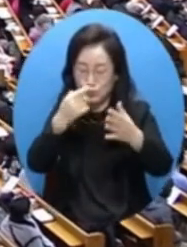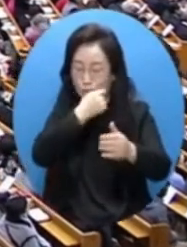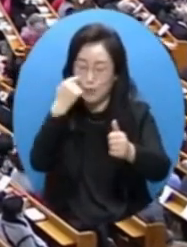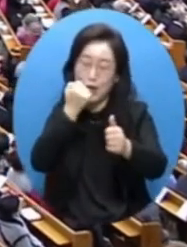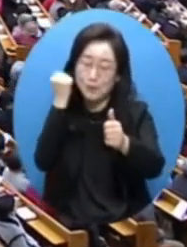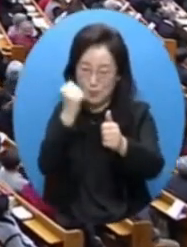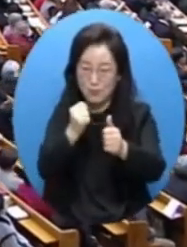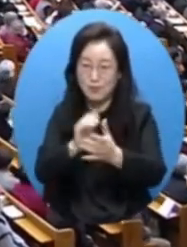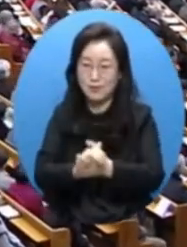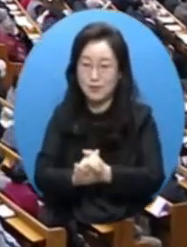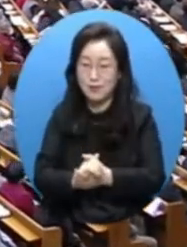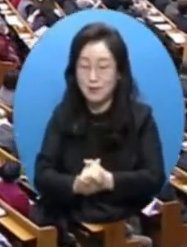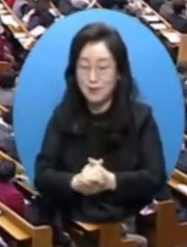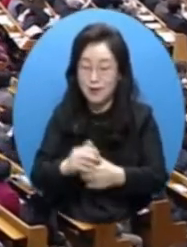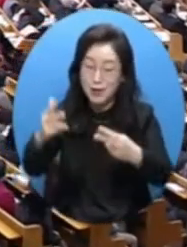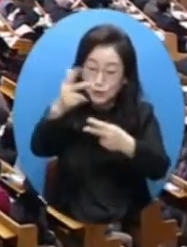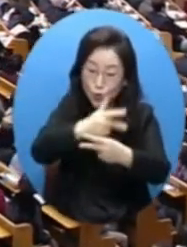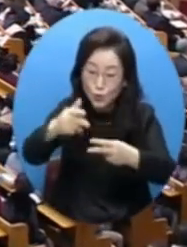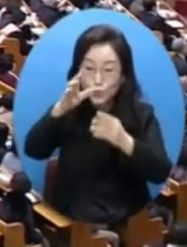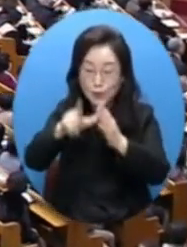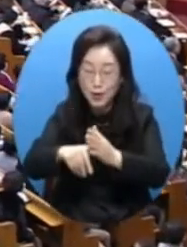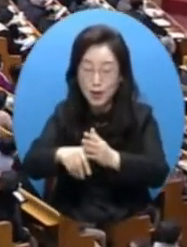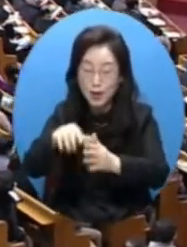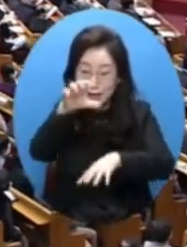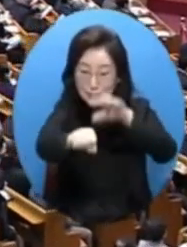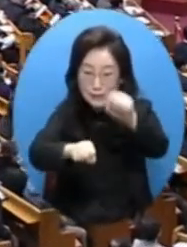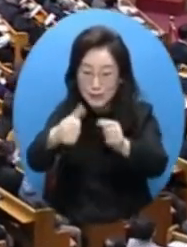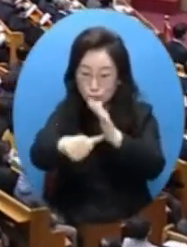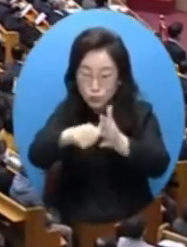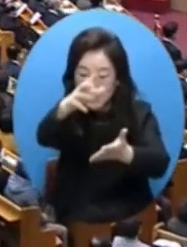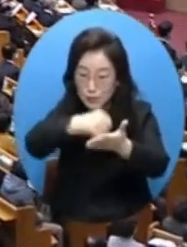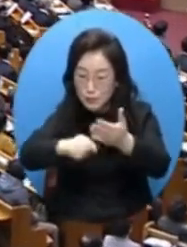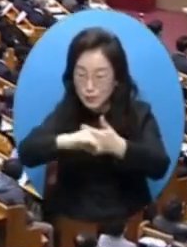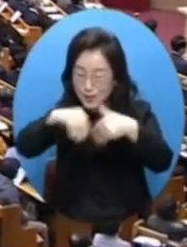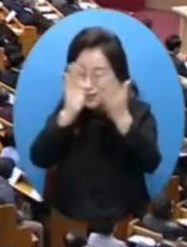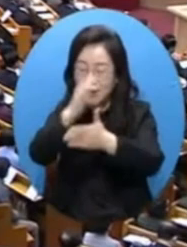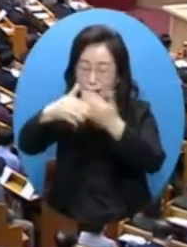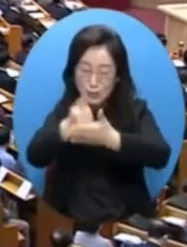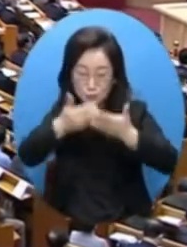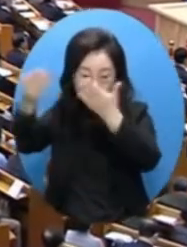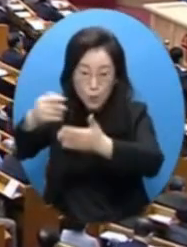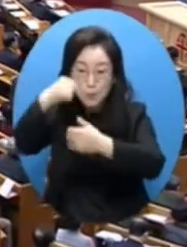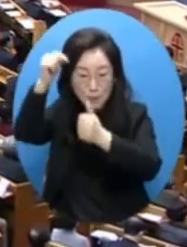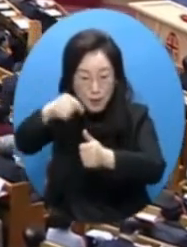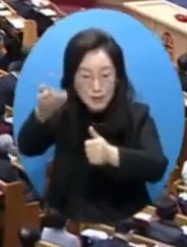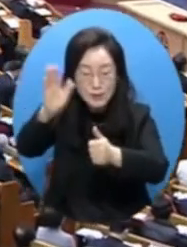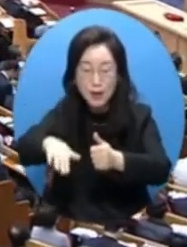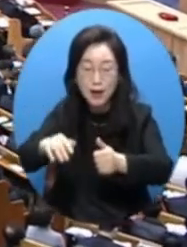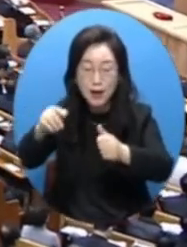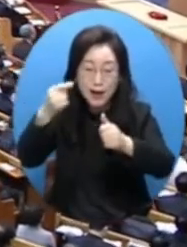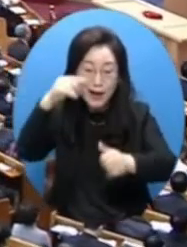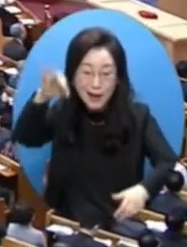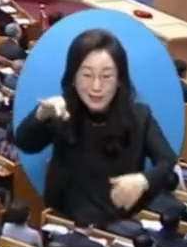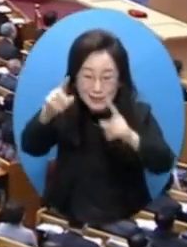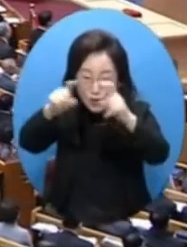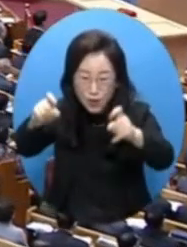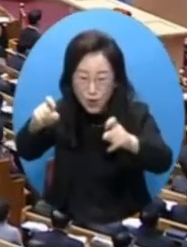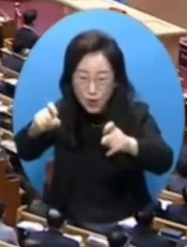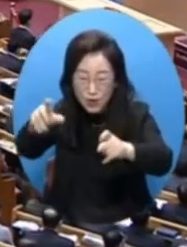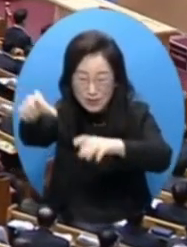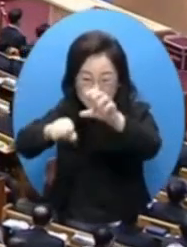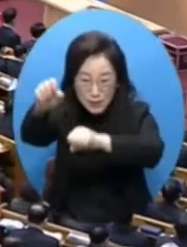여리고통 때에는 모든 걸 하나님께 바치라고 말씀하셨는데 이제 아이성을 무너뜨리고 거기는 모든 것 너희들이 나는 가지라고 말씀하셨습니다